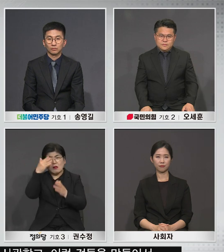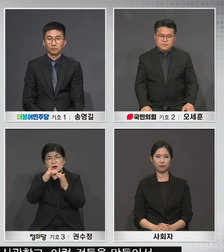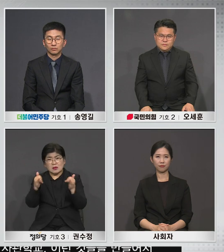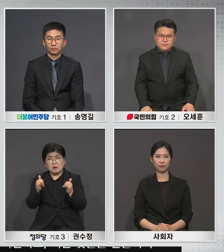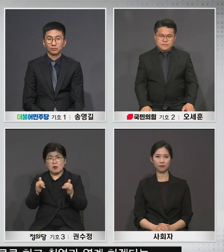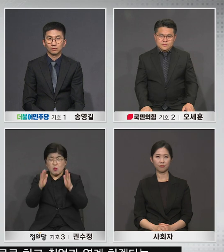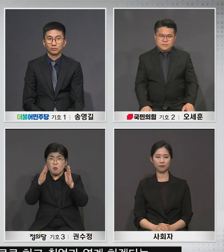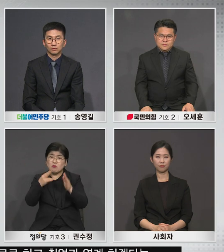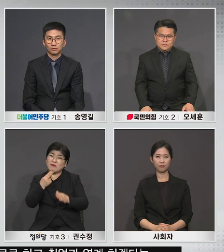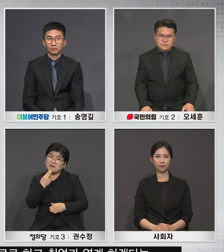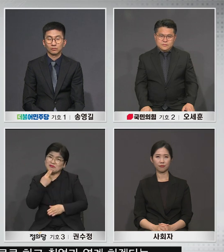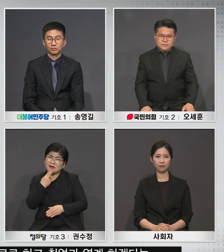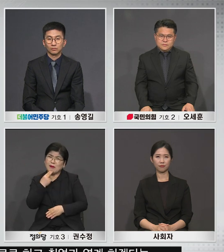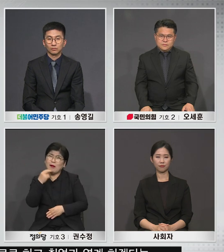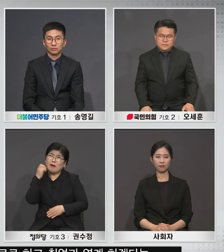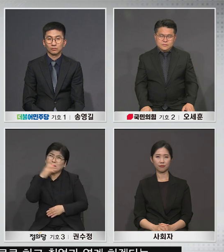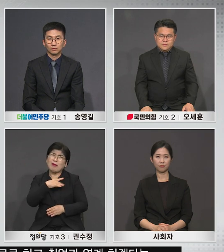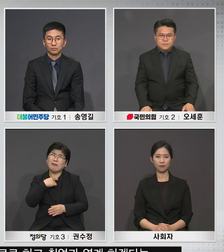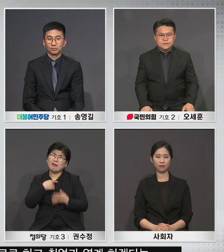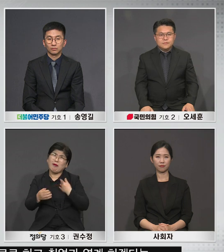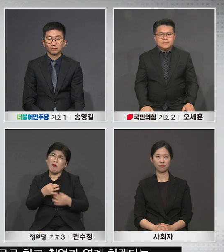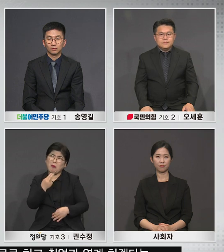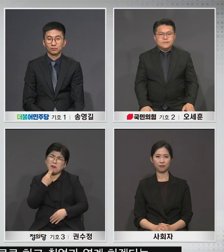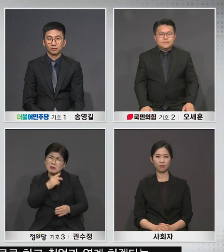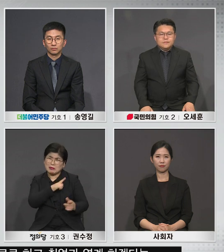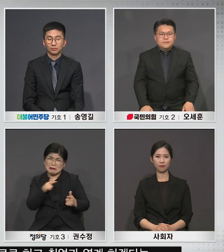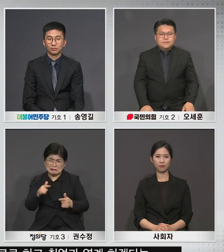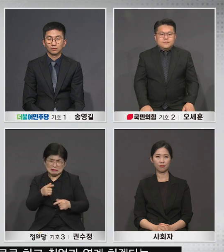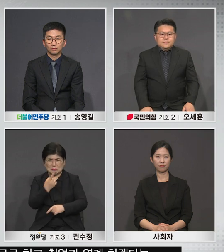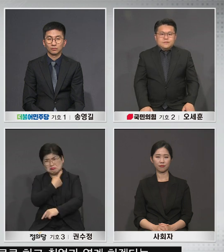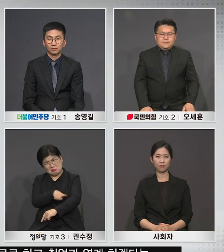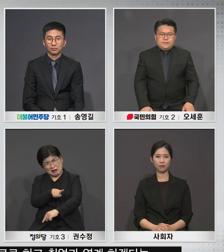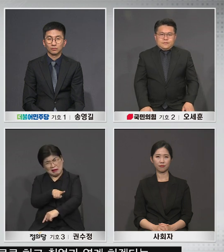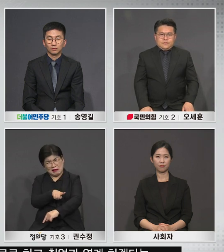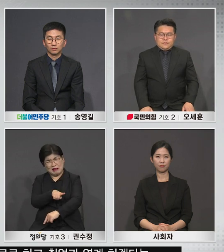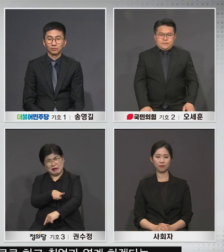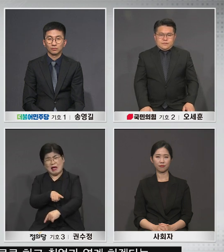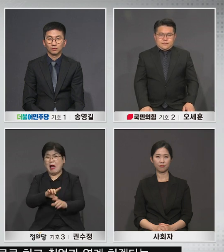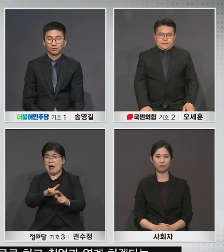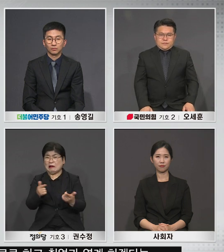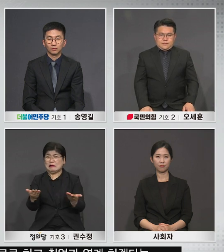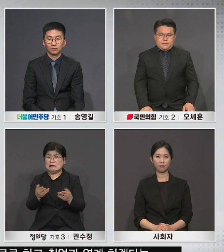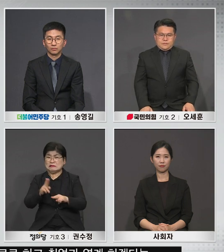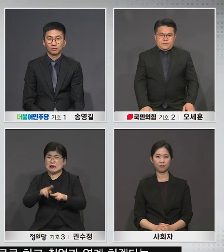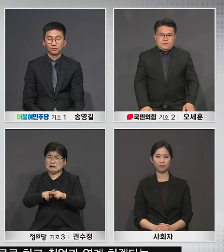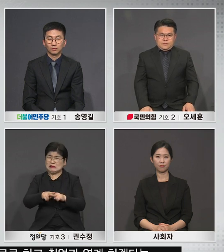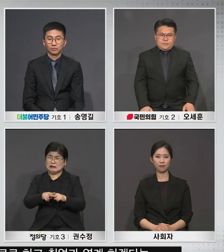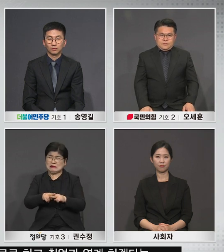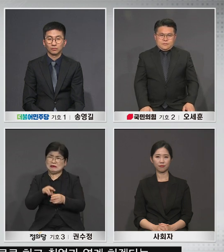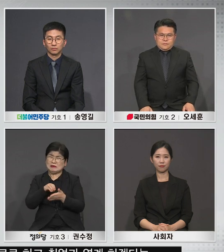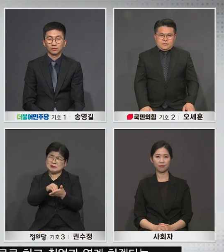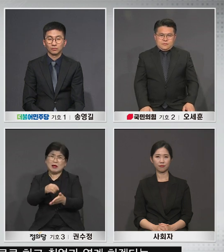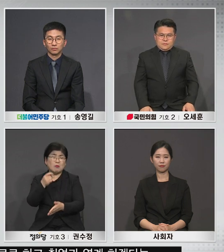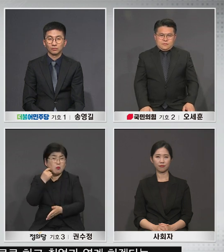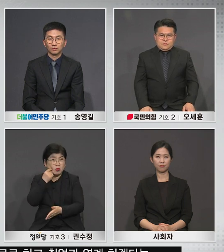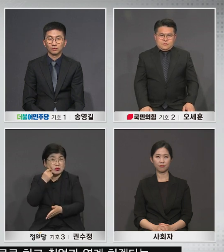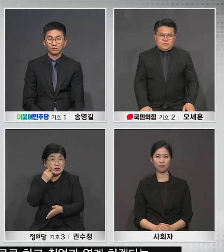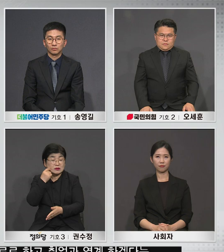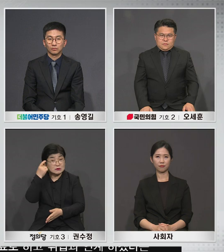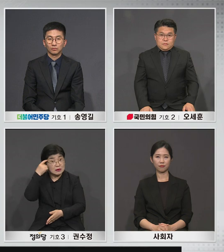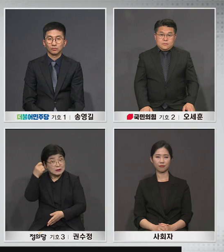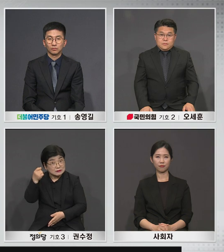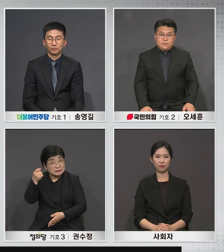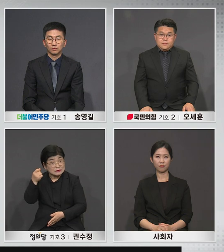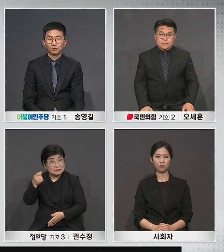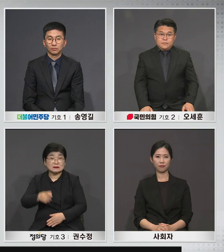공부를 안 해서 이력을 갖추지 않아서 그리고 이런 자격을 갖추지 않아서 일자리를 못 만들고 못 취업한다고 생각하십니까?